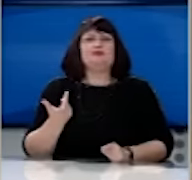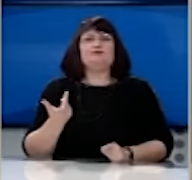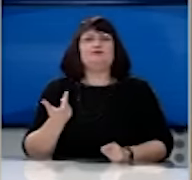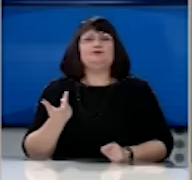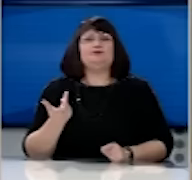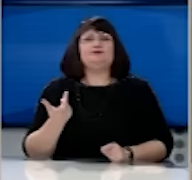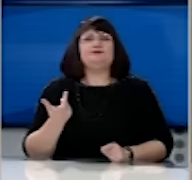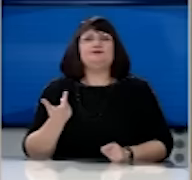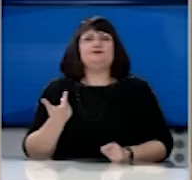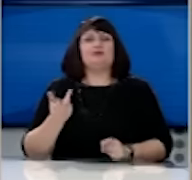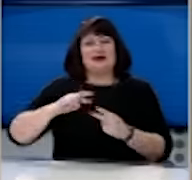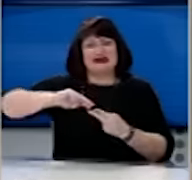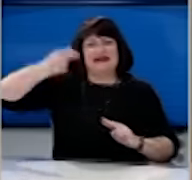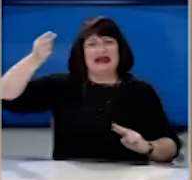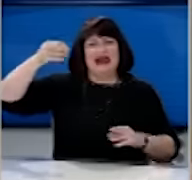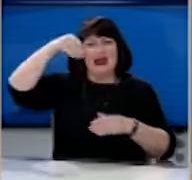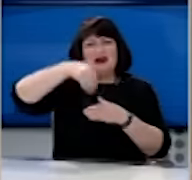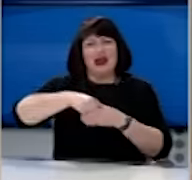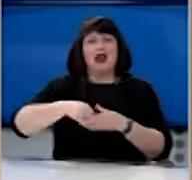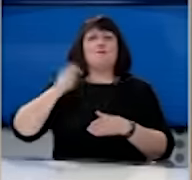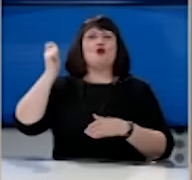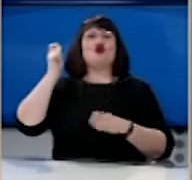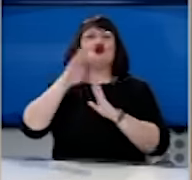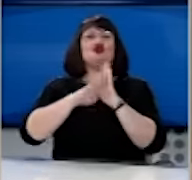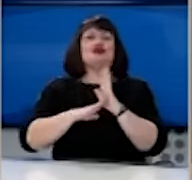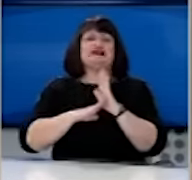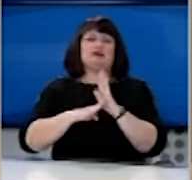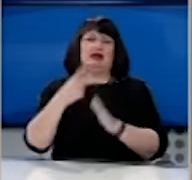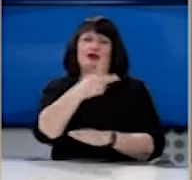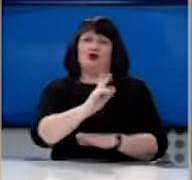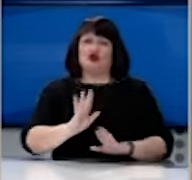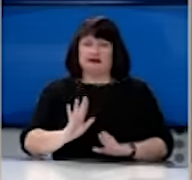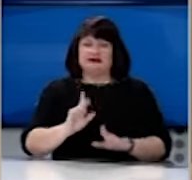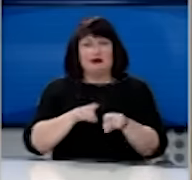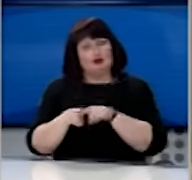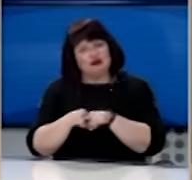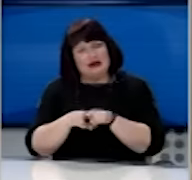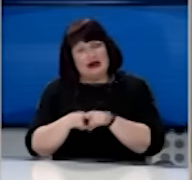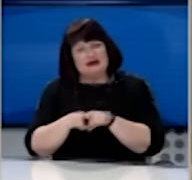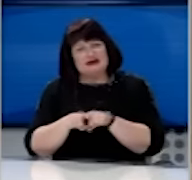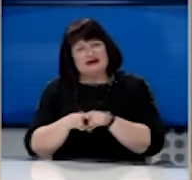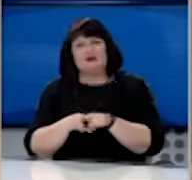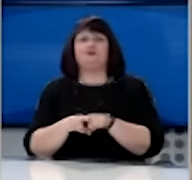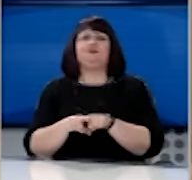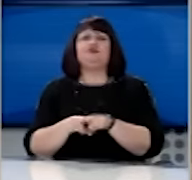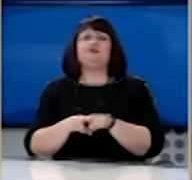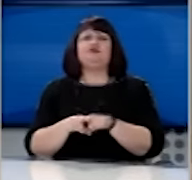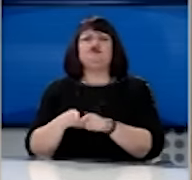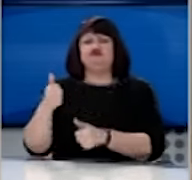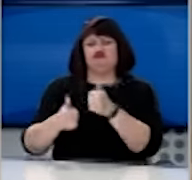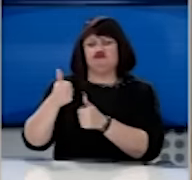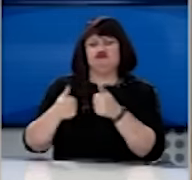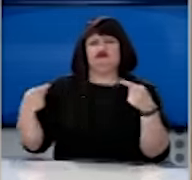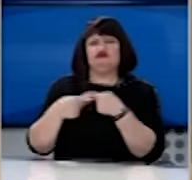στο DNA αυτού του συστήματος που υπηρετείτε. Σχετίζονται με οξυμένους